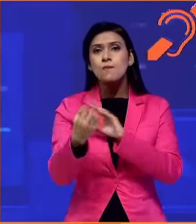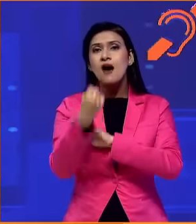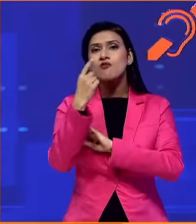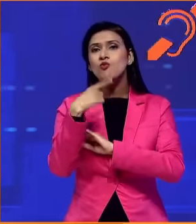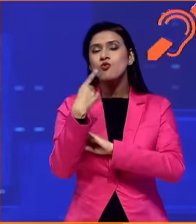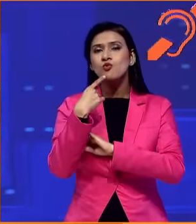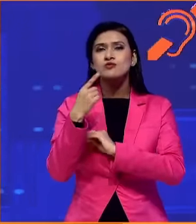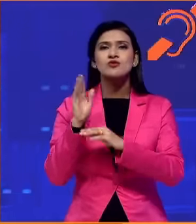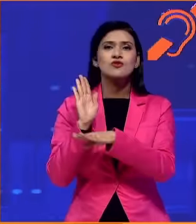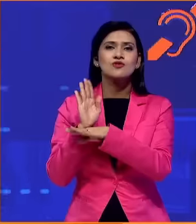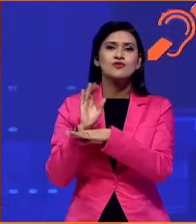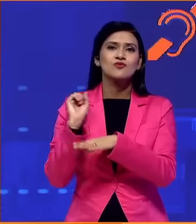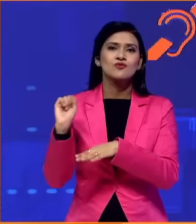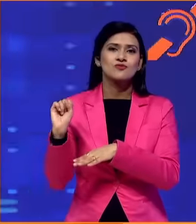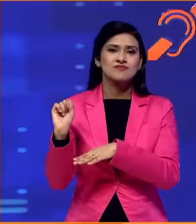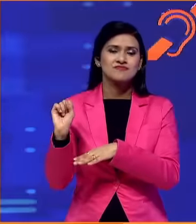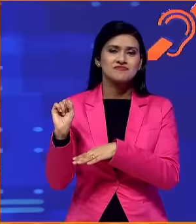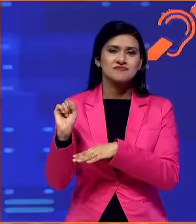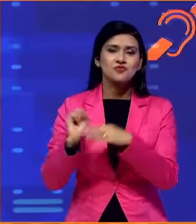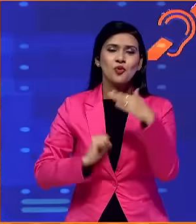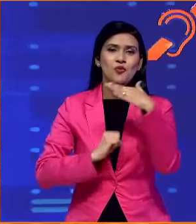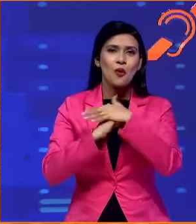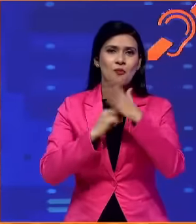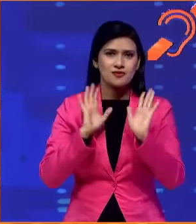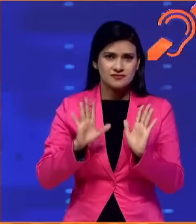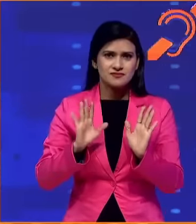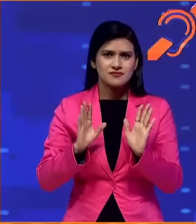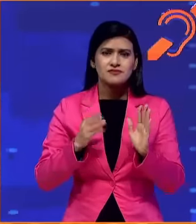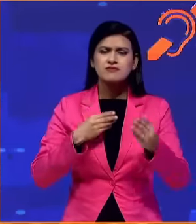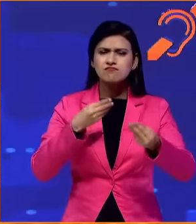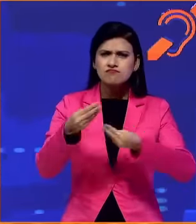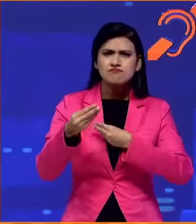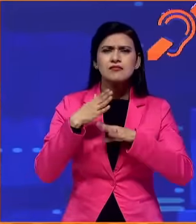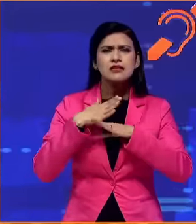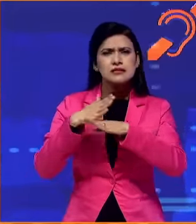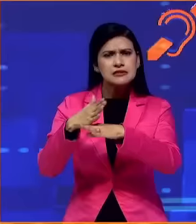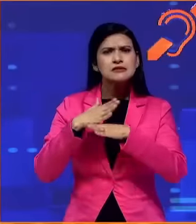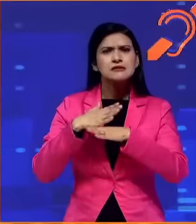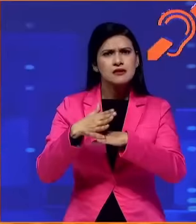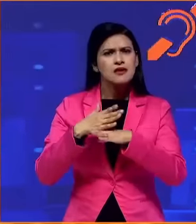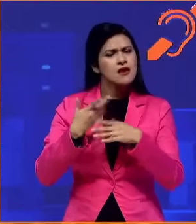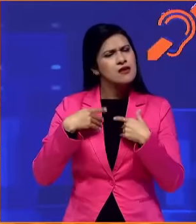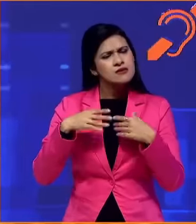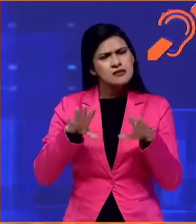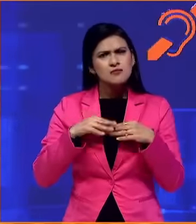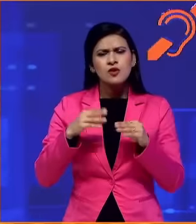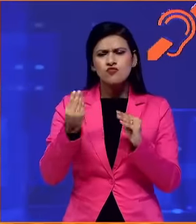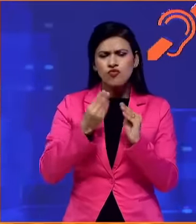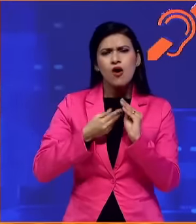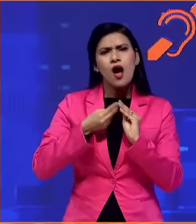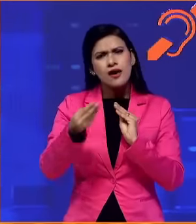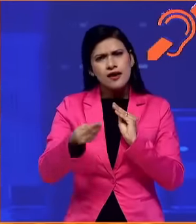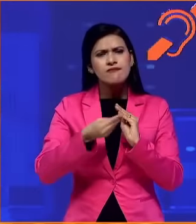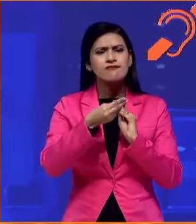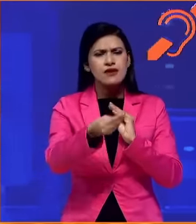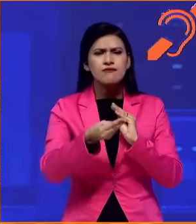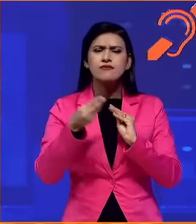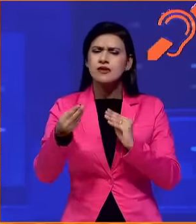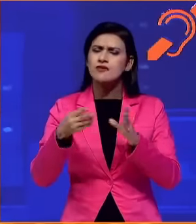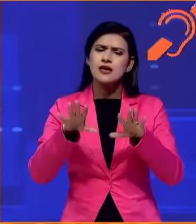पार्टीहै। औरहमसभीसमझतेहैंकिसीटसाझाकरने केलिएहमेंकुछलेन-देनकरनाहोगा। हमइसकेलिएतैयारहैं क्योंकि